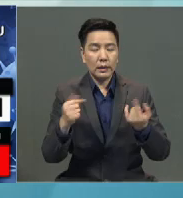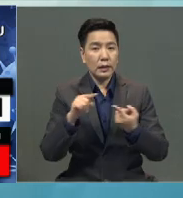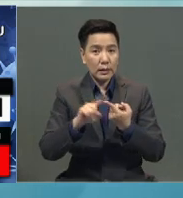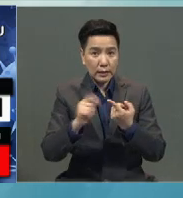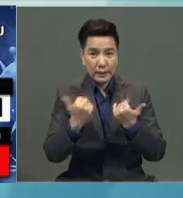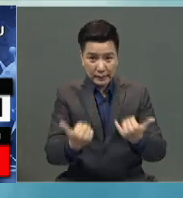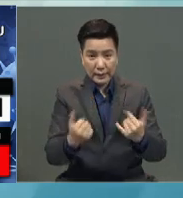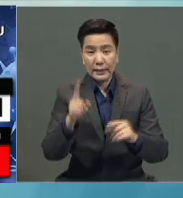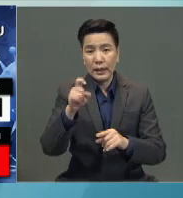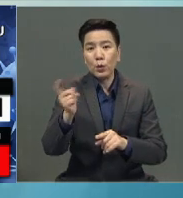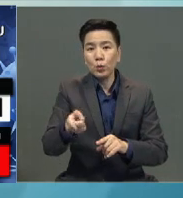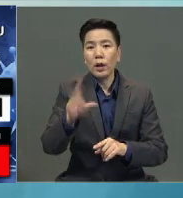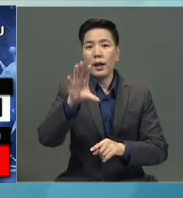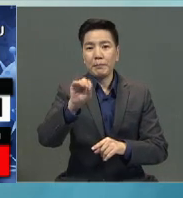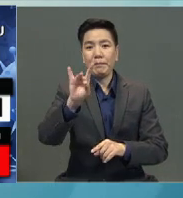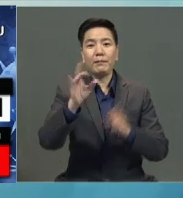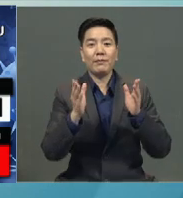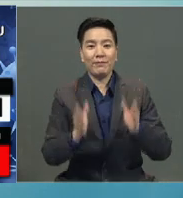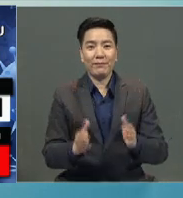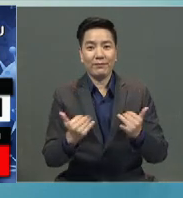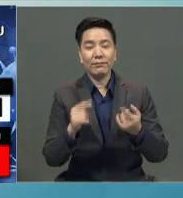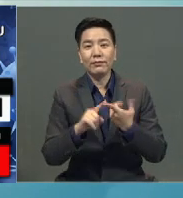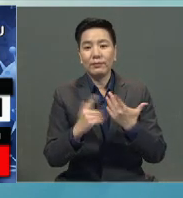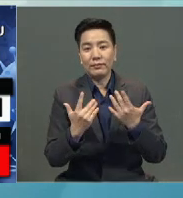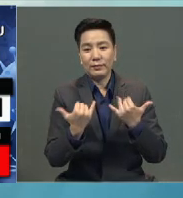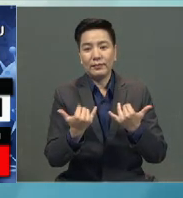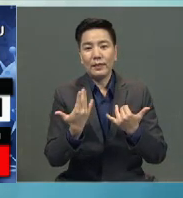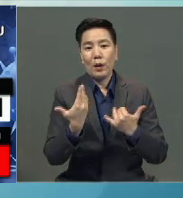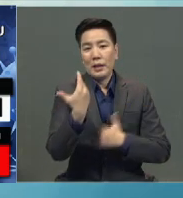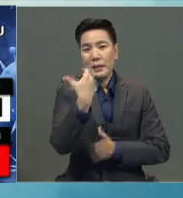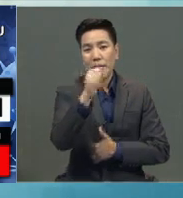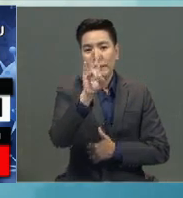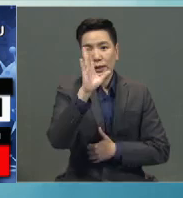ไม่ได้มีเพิ่มขึ้นสำหรับวันนี้นะครับเช่นเดียวเองเช่นเดียวกันกับการไม่มีเพิ่มขึ้นของผู้เสียชีวิตยังคงที่อยู่ที่58ราย17